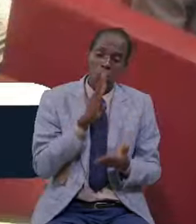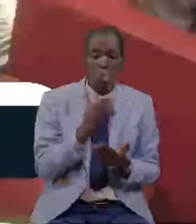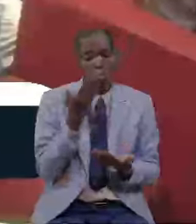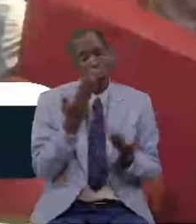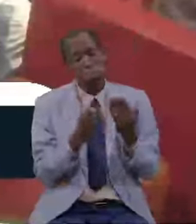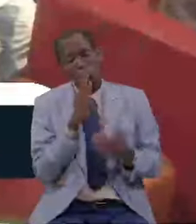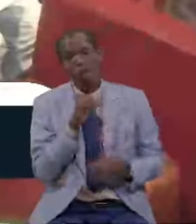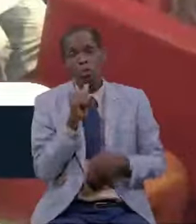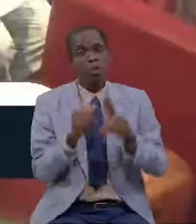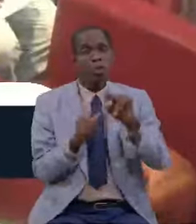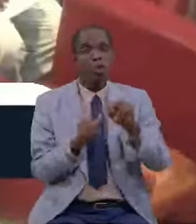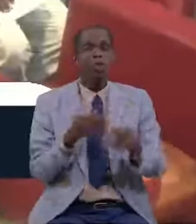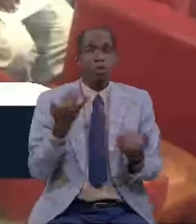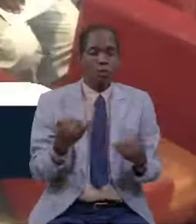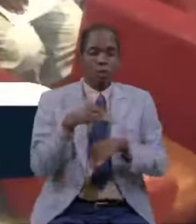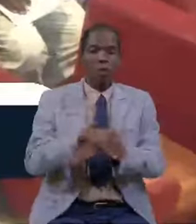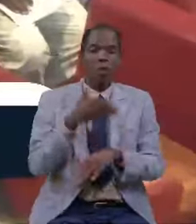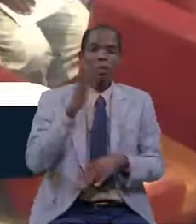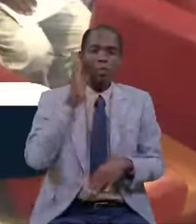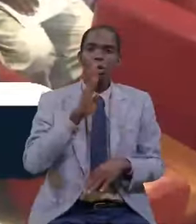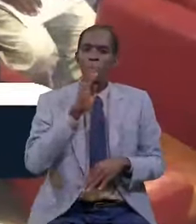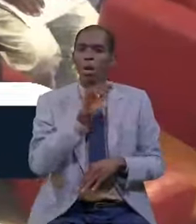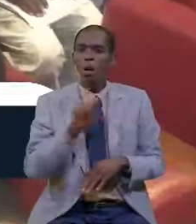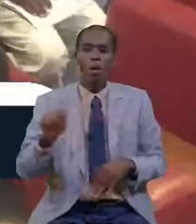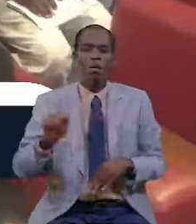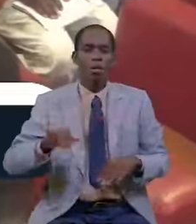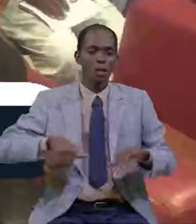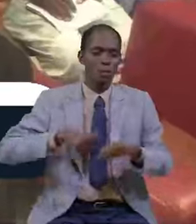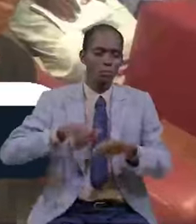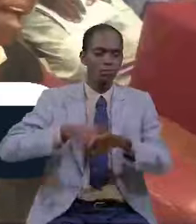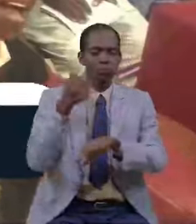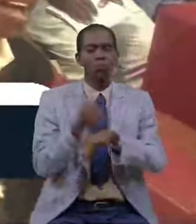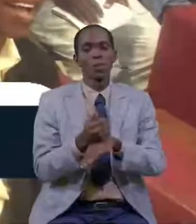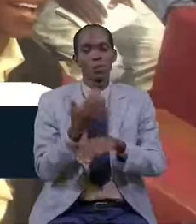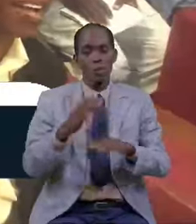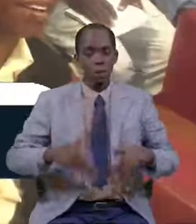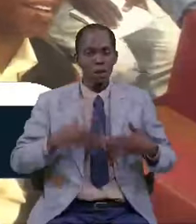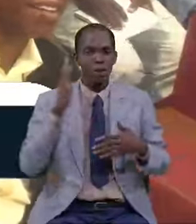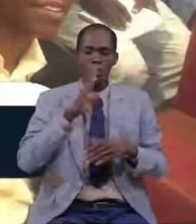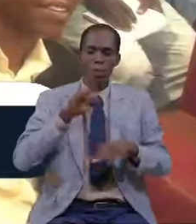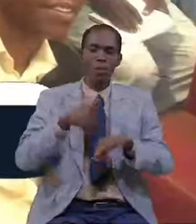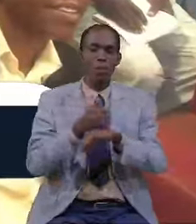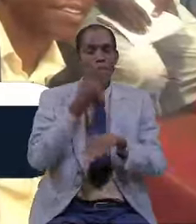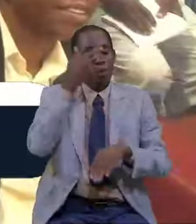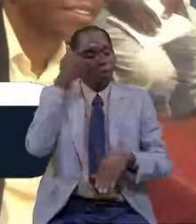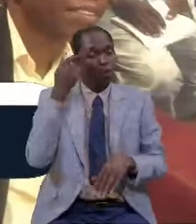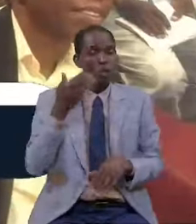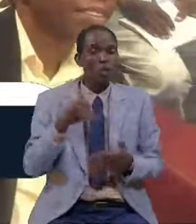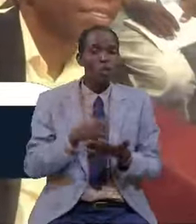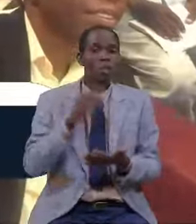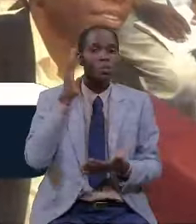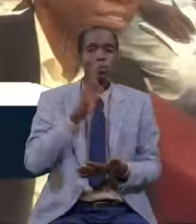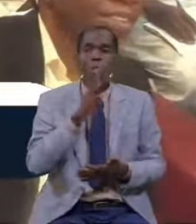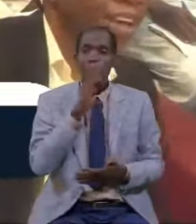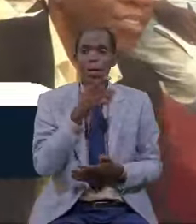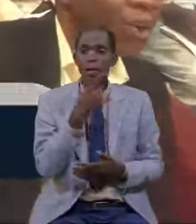soir, il y aura la confirmation. Votre vie aura la confirmation. Parce que ce sera la prière